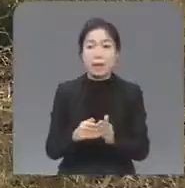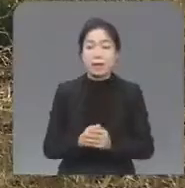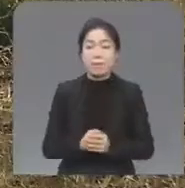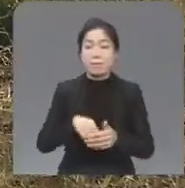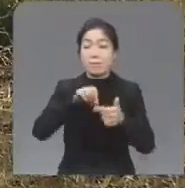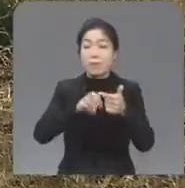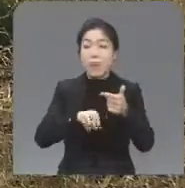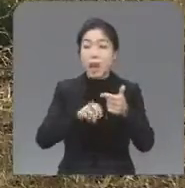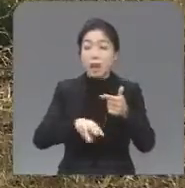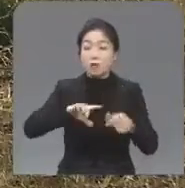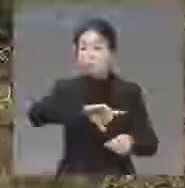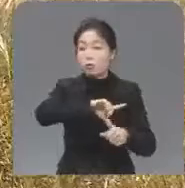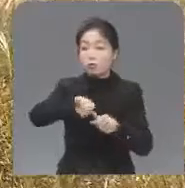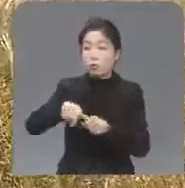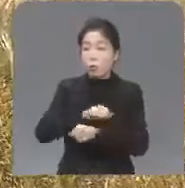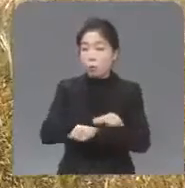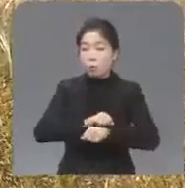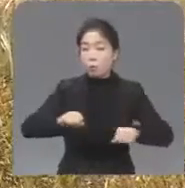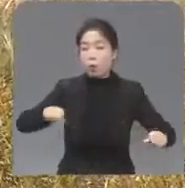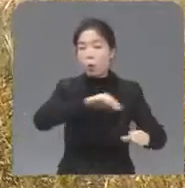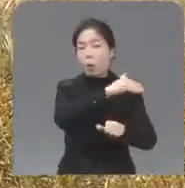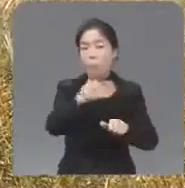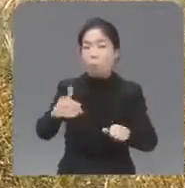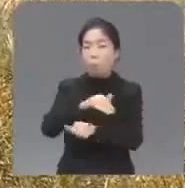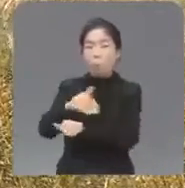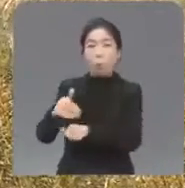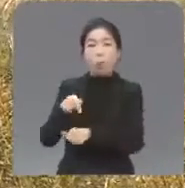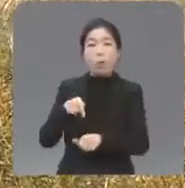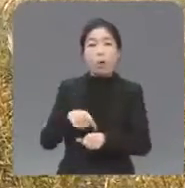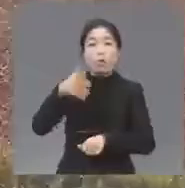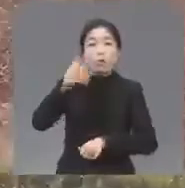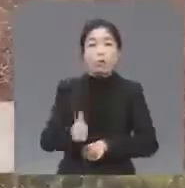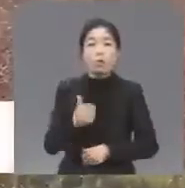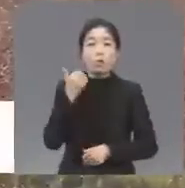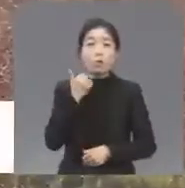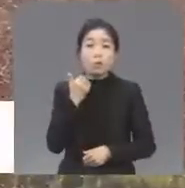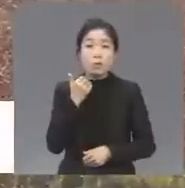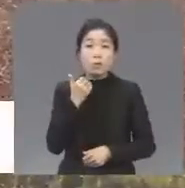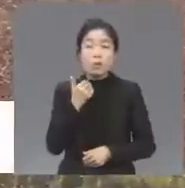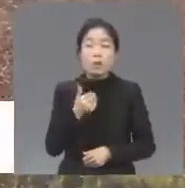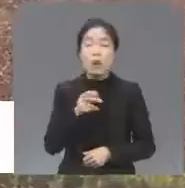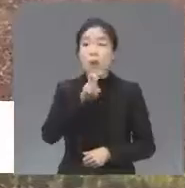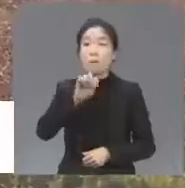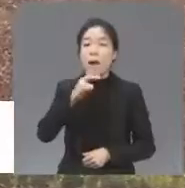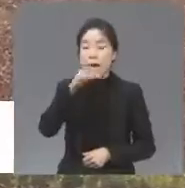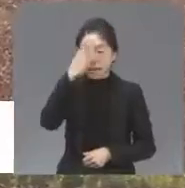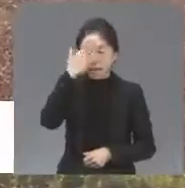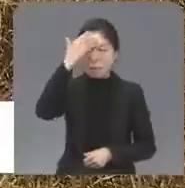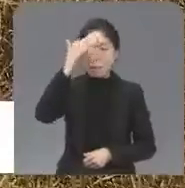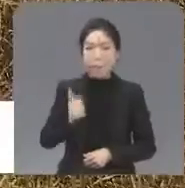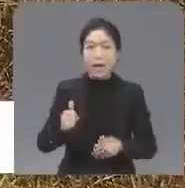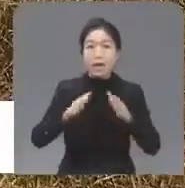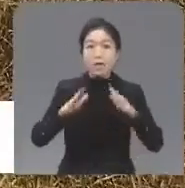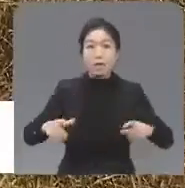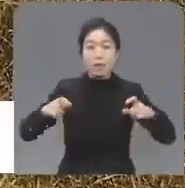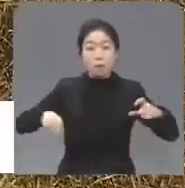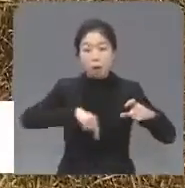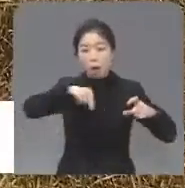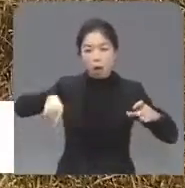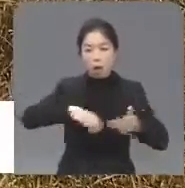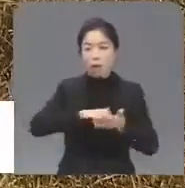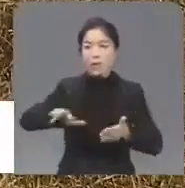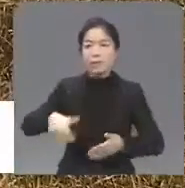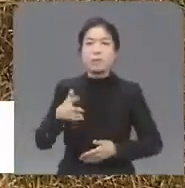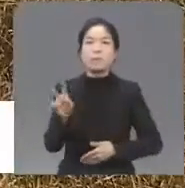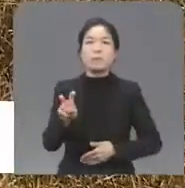나주시 반남면 일대에 펼쳐진 고분들입니다. 이 무덤의 주인공들은 마한의 우두머리로 전남에만 이런 고분이